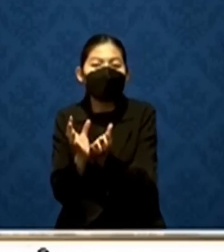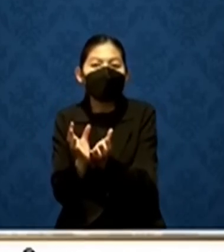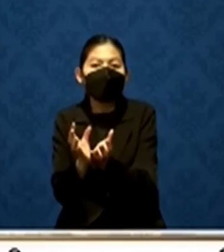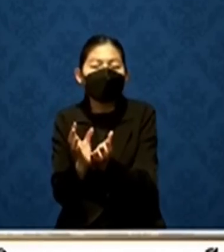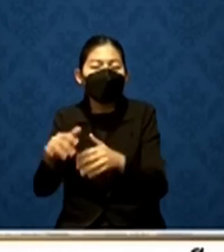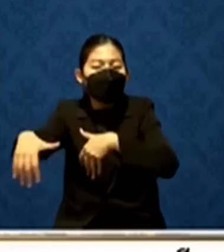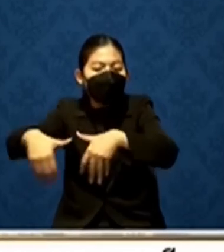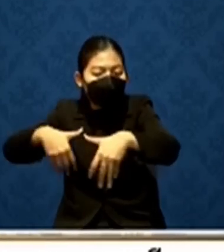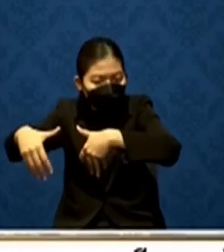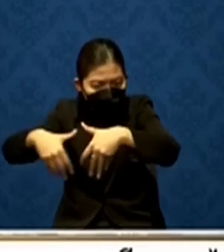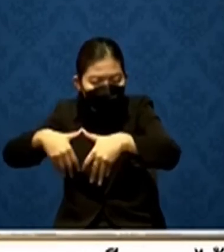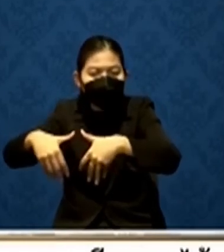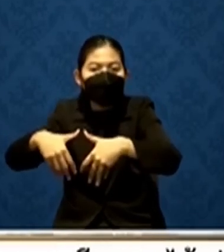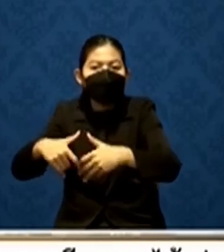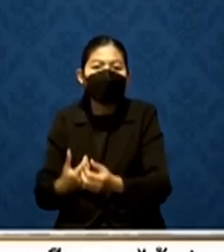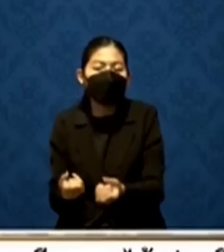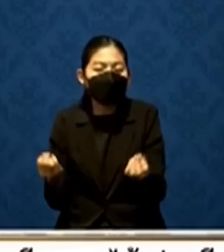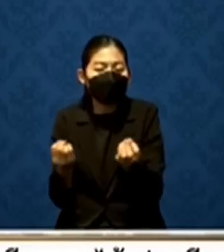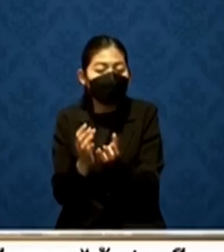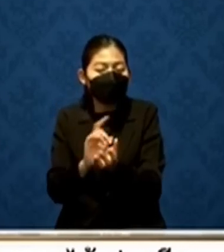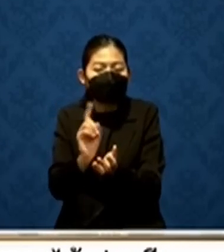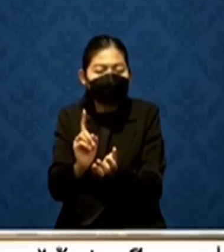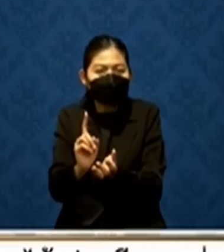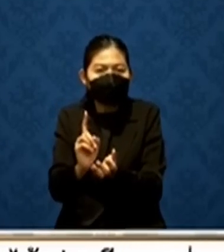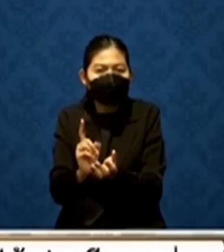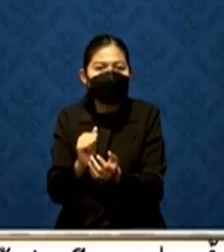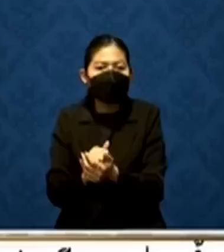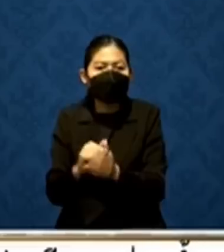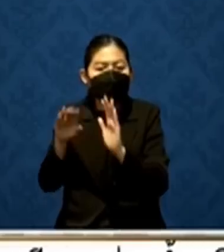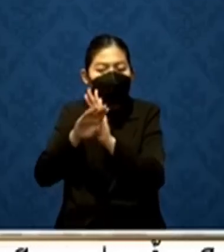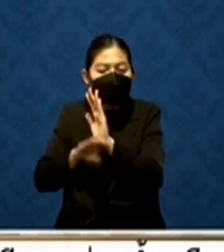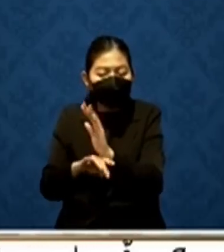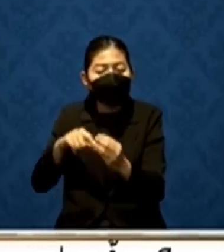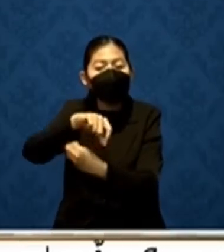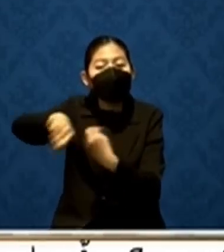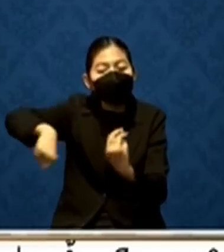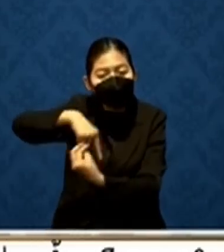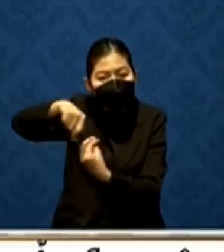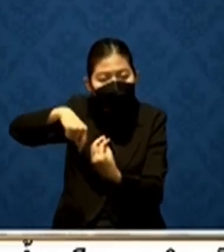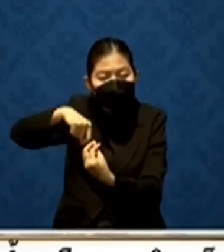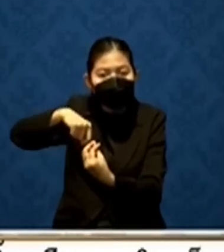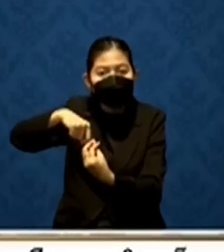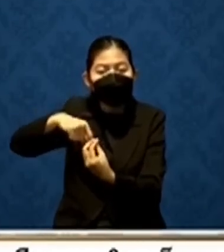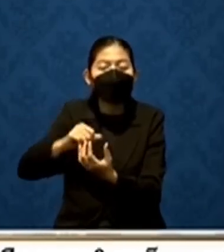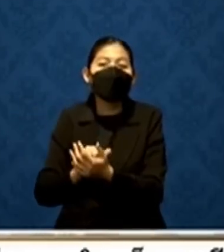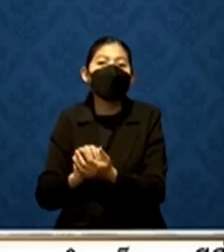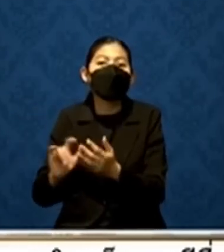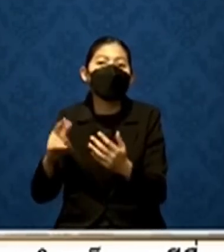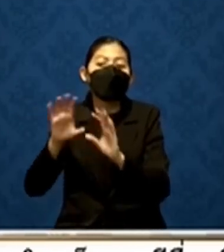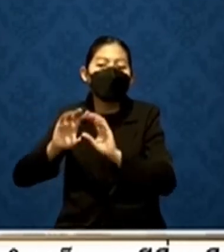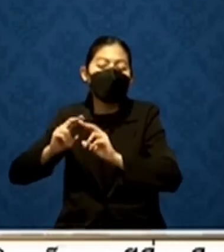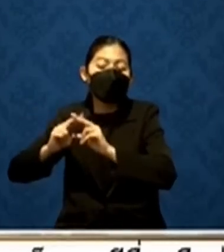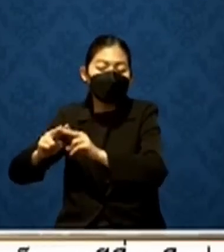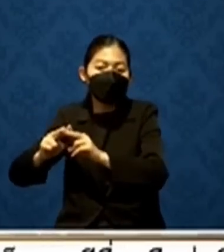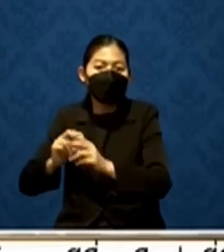ดำเนินชีวิตของพี่น้องประชาชนและการเดินทางจิตการดำเนินงานทางด้านธุรกิจของภาคเอกชนส่งผล